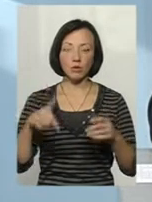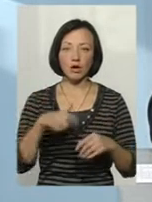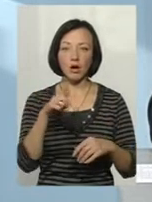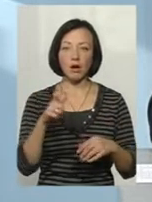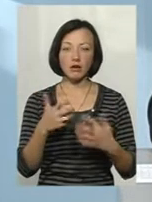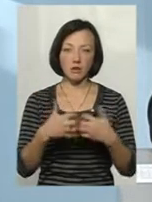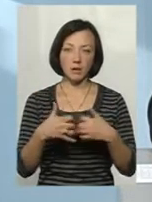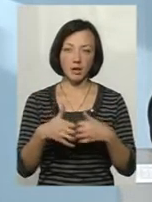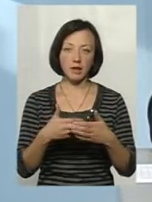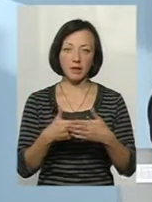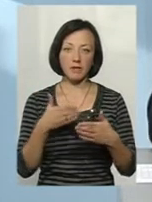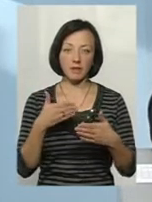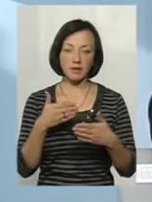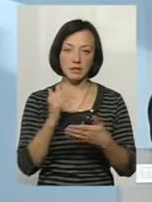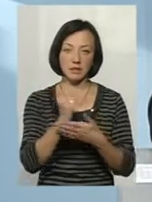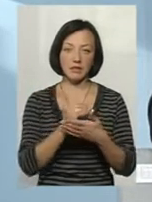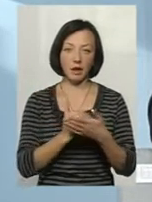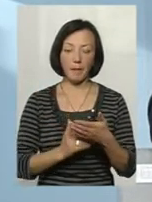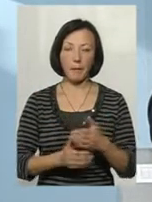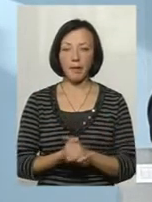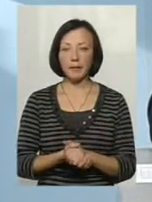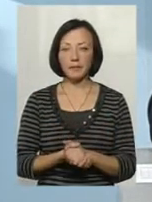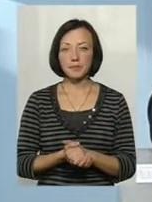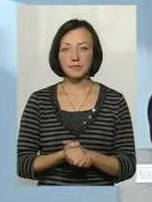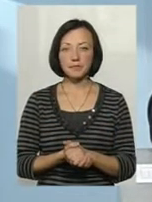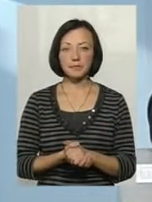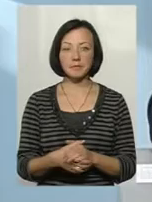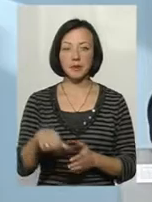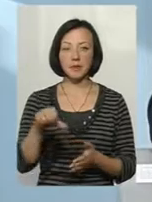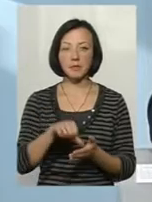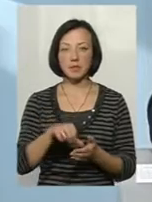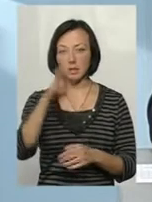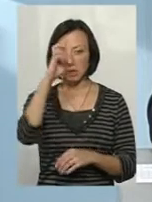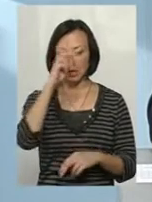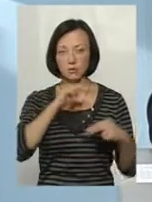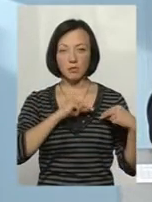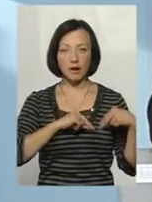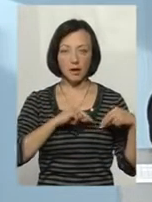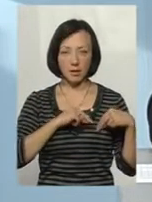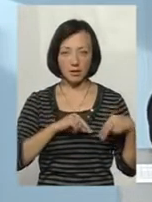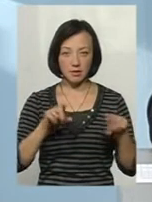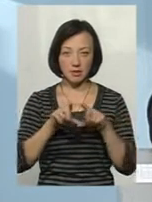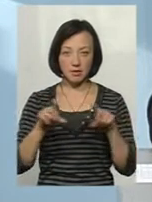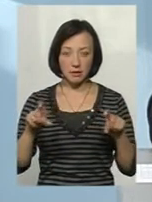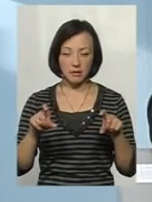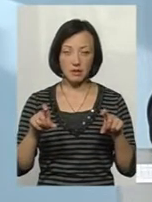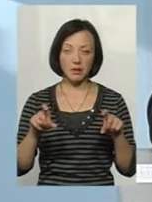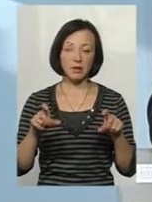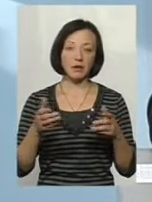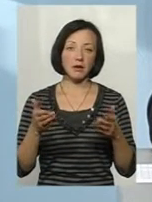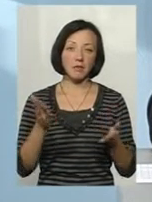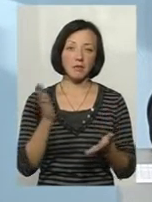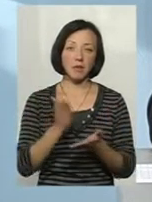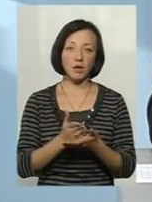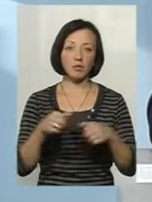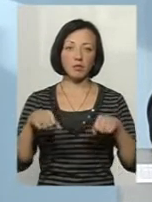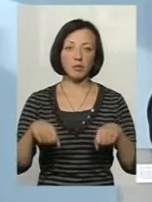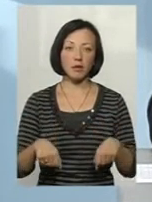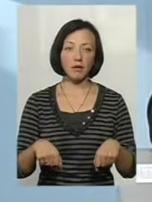газових приладів від цього. Представники Держпраці, ну, як контролюючий орган, вони мають